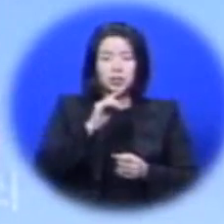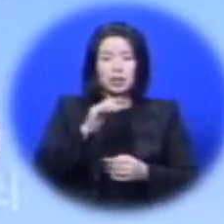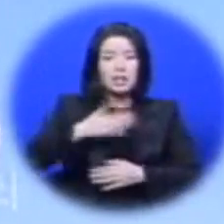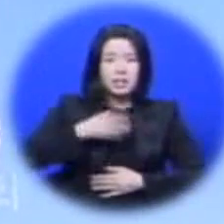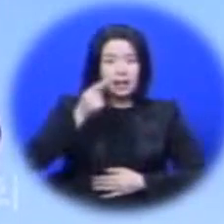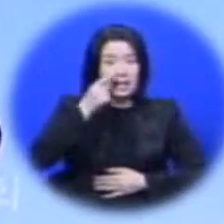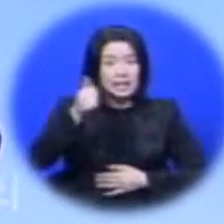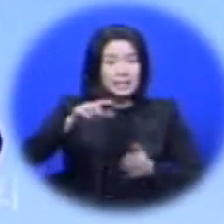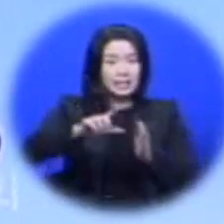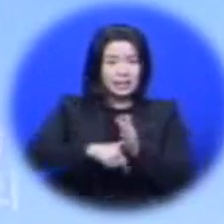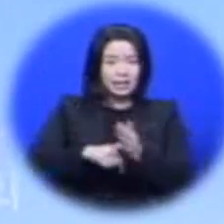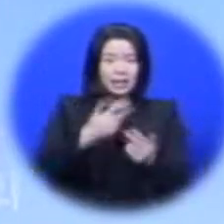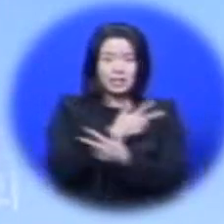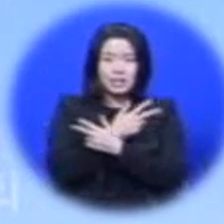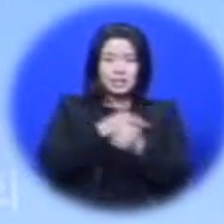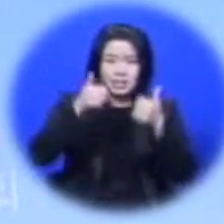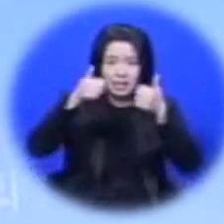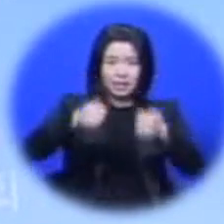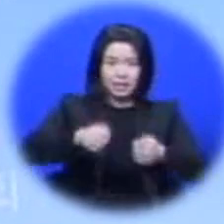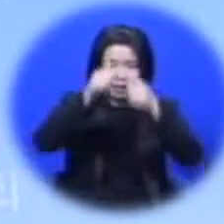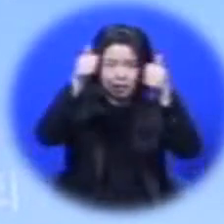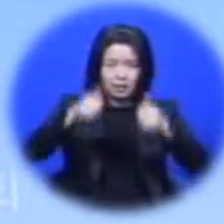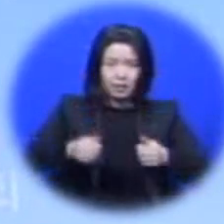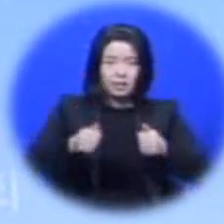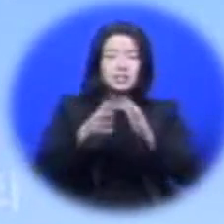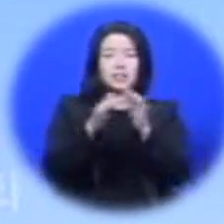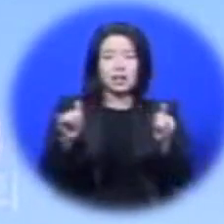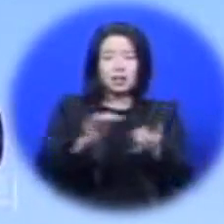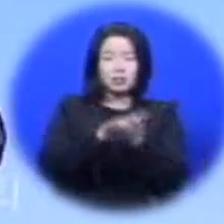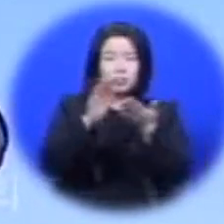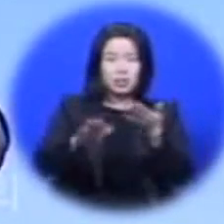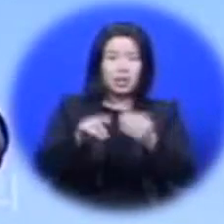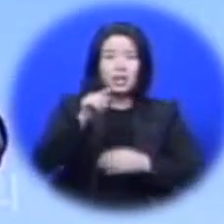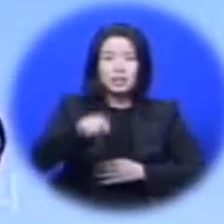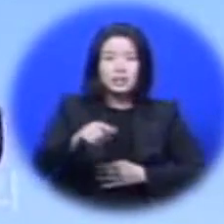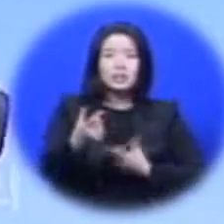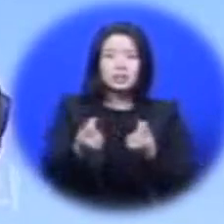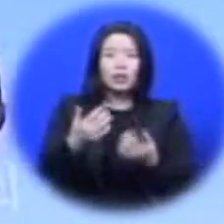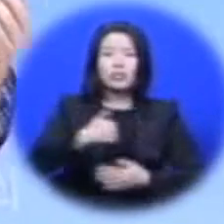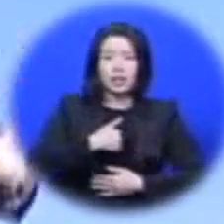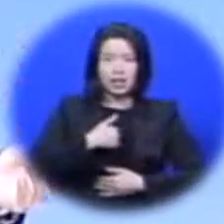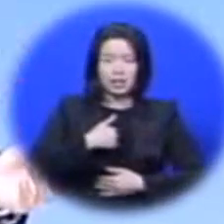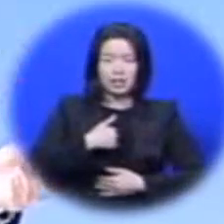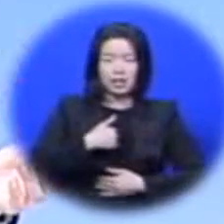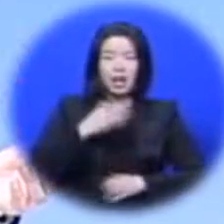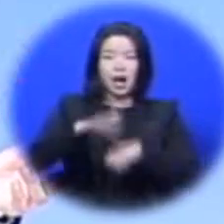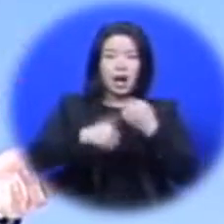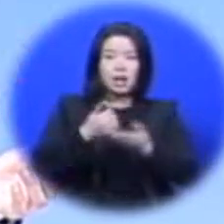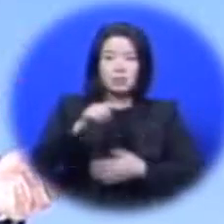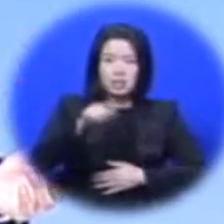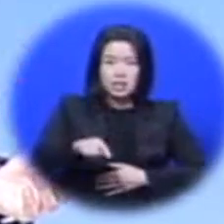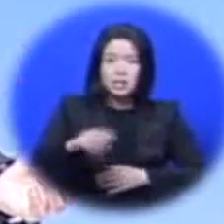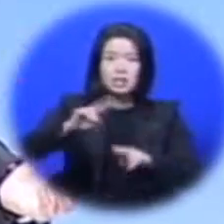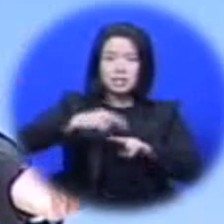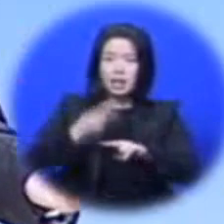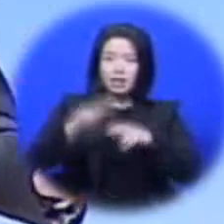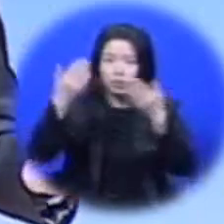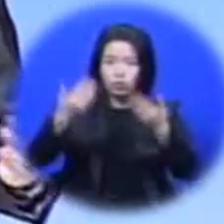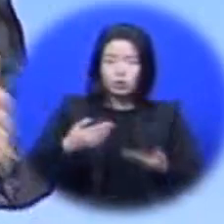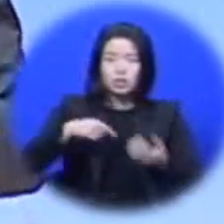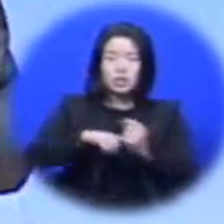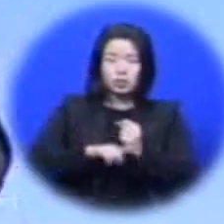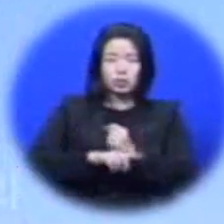때 신사참배를 했던 사람입니다. 그런 나에게 하나님이 이런 상을 주시는 것은